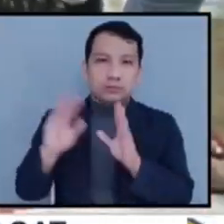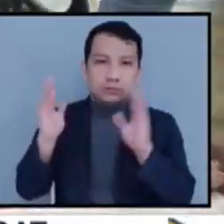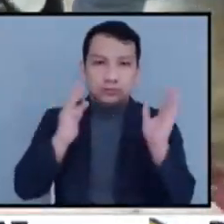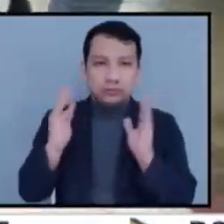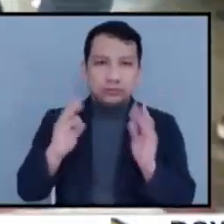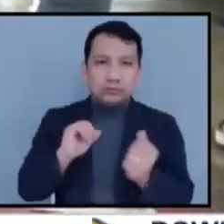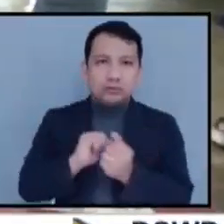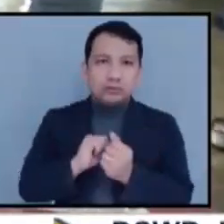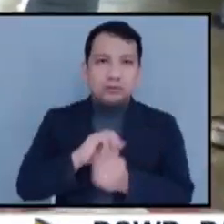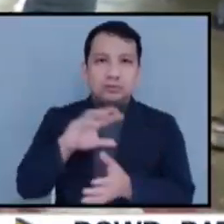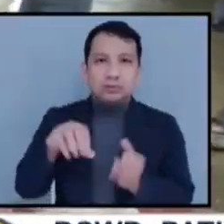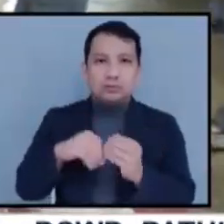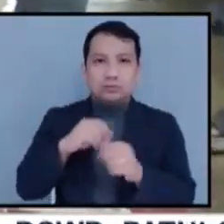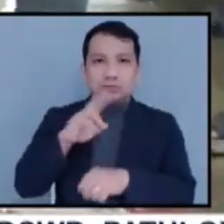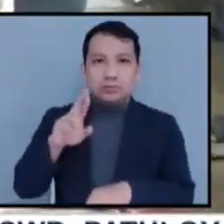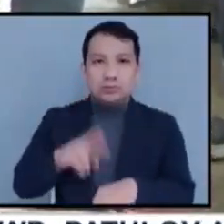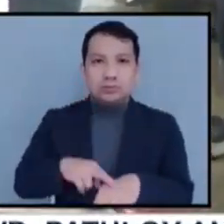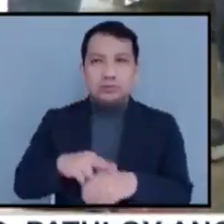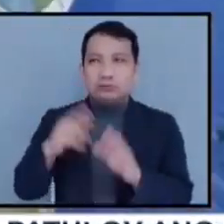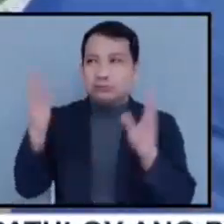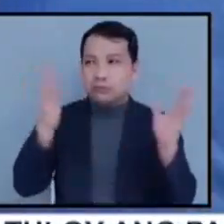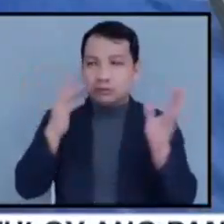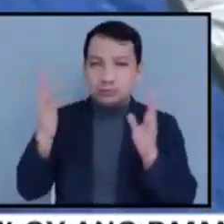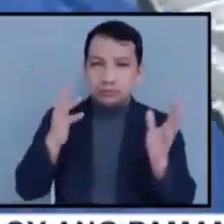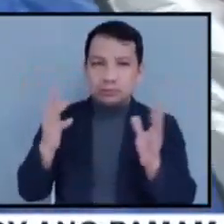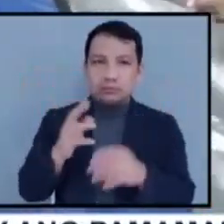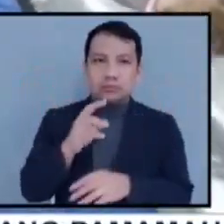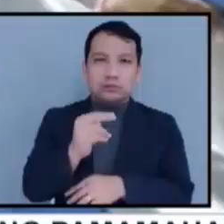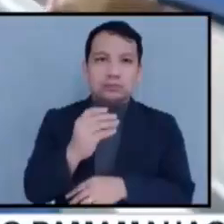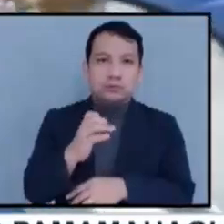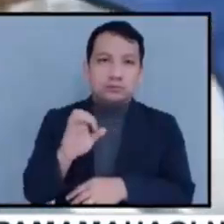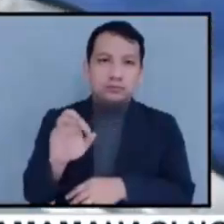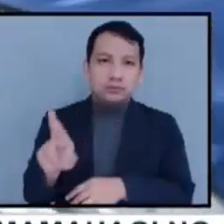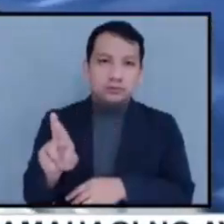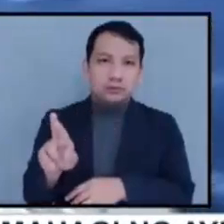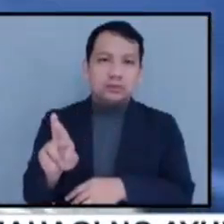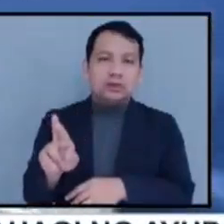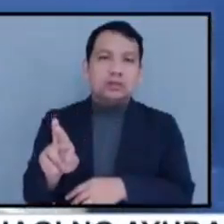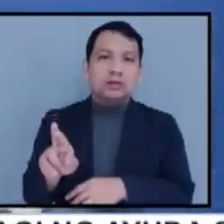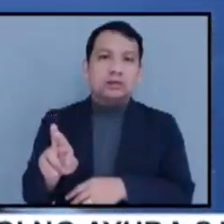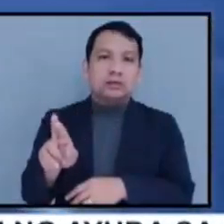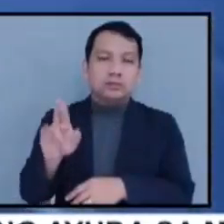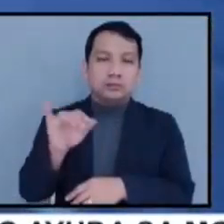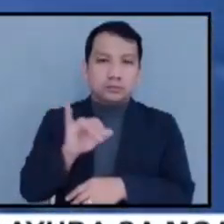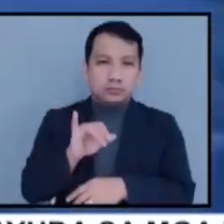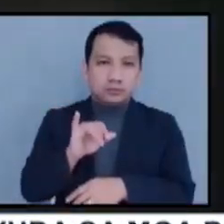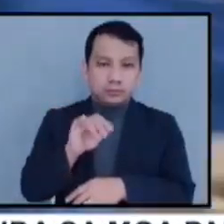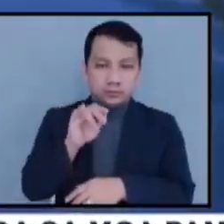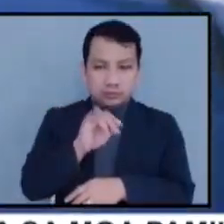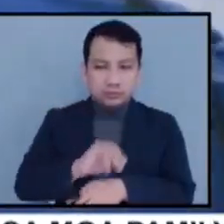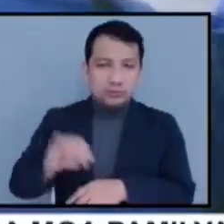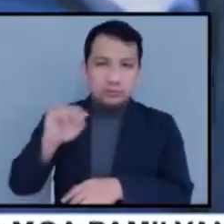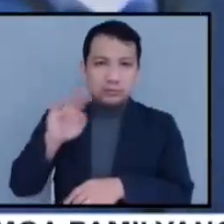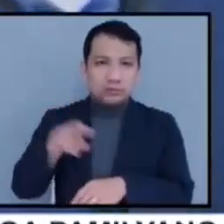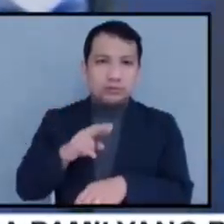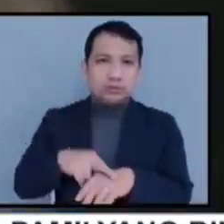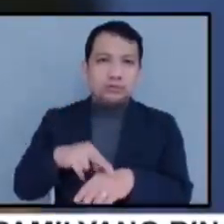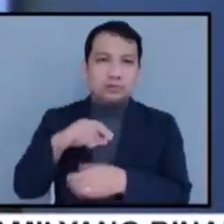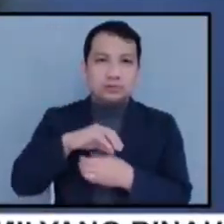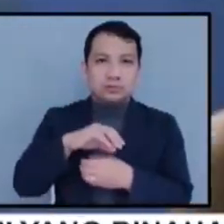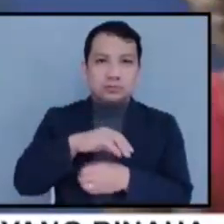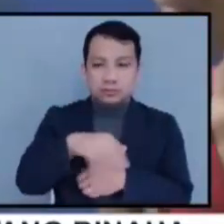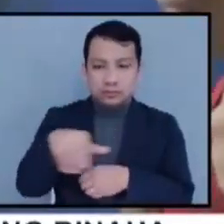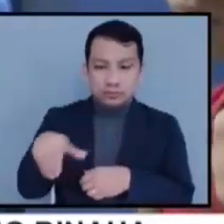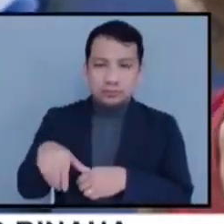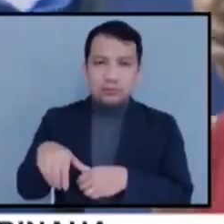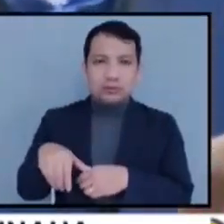mga rehiyon na tinamaan ng kalamidad ay ang National Capital Region, Ilocos Region, Cagayan Valley, Cordillera,